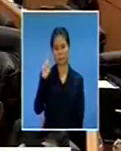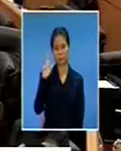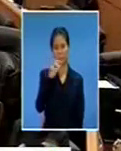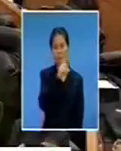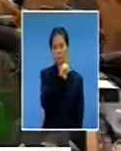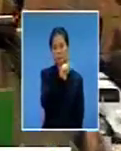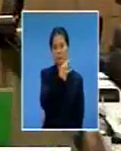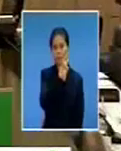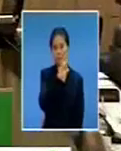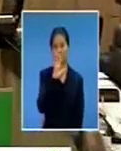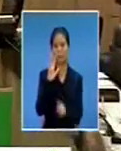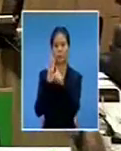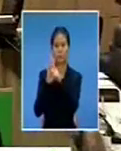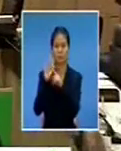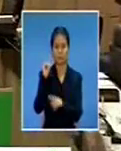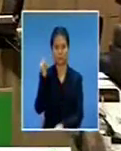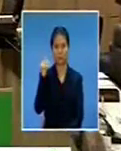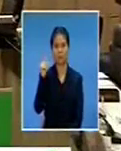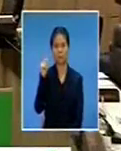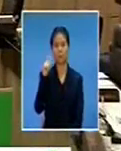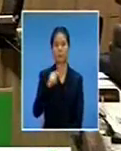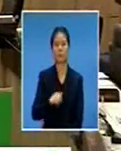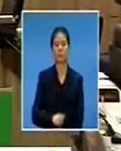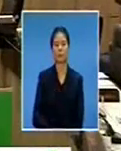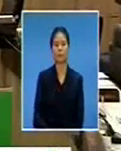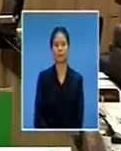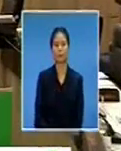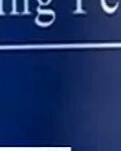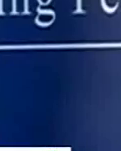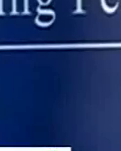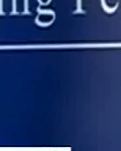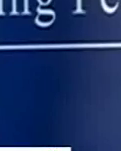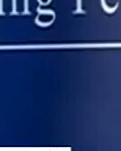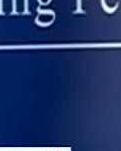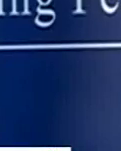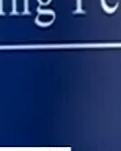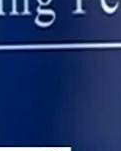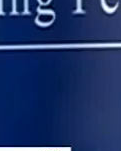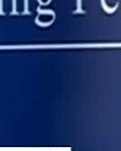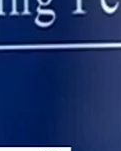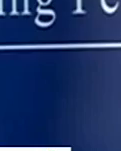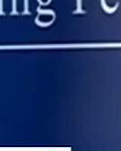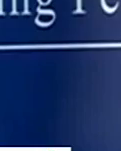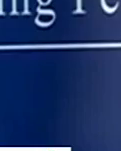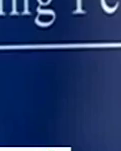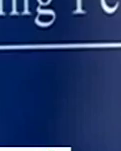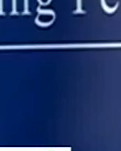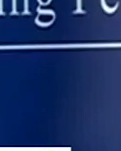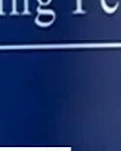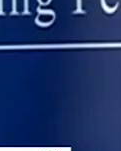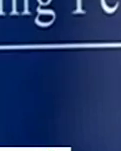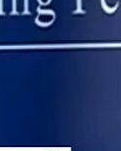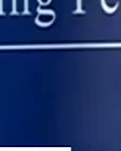คนสุดท้ายที่ถูกถอดถอนโดยฝ่ายนิติบัญญัติทีมล่าความจริงพิกัดข่าวนาว26รายง